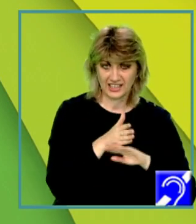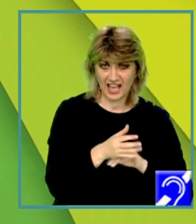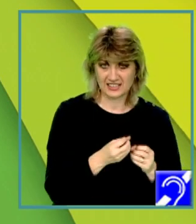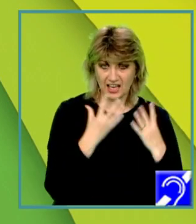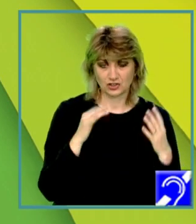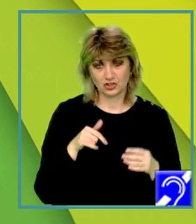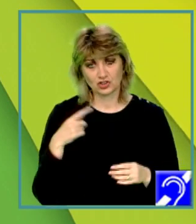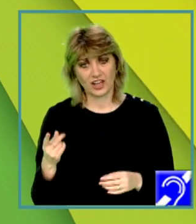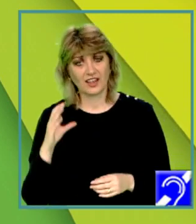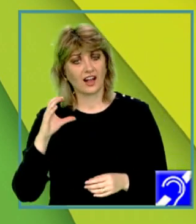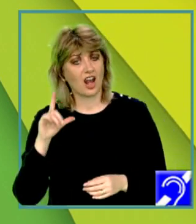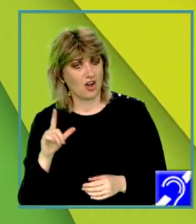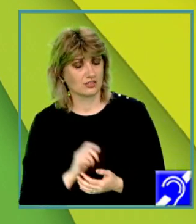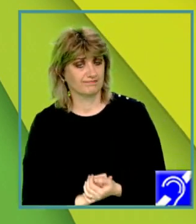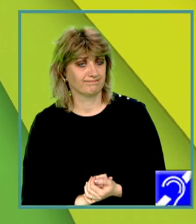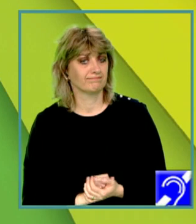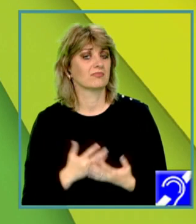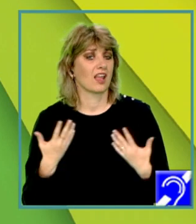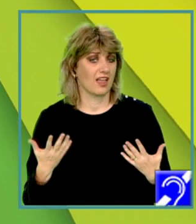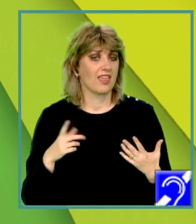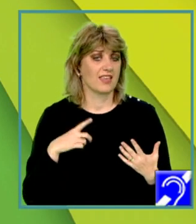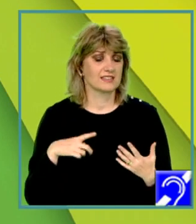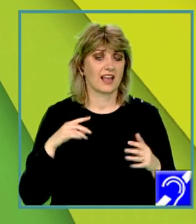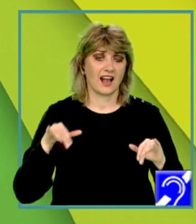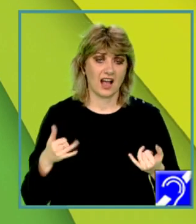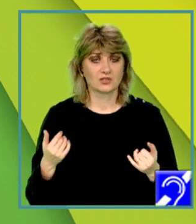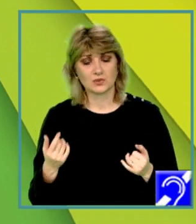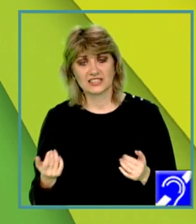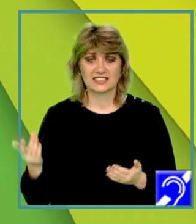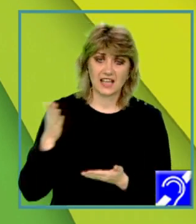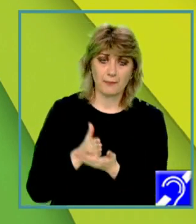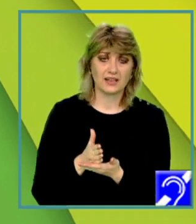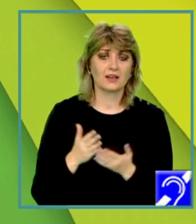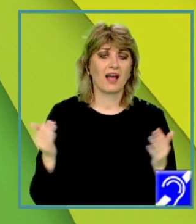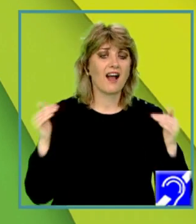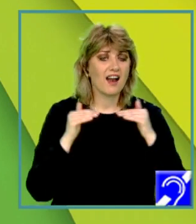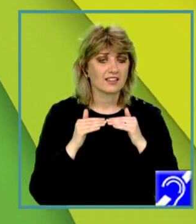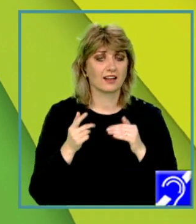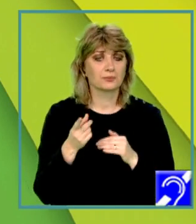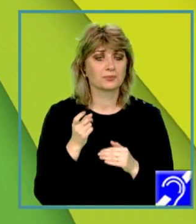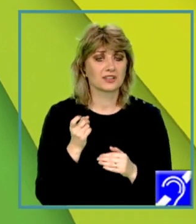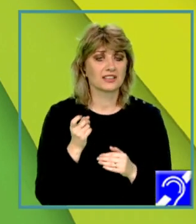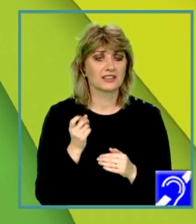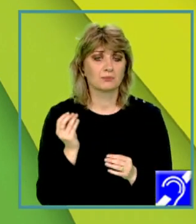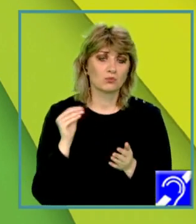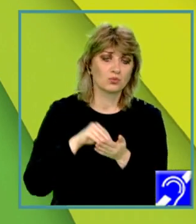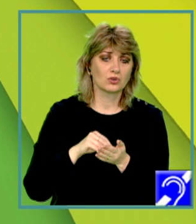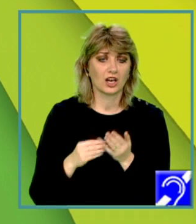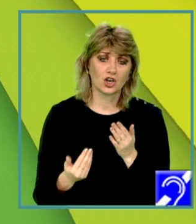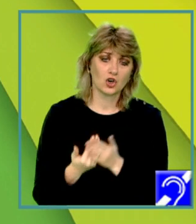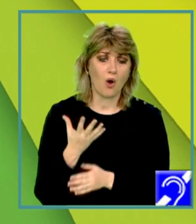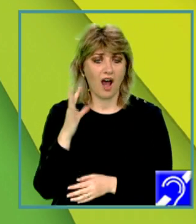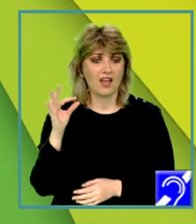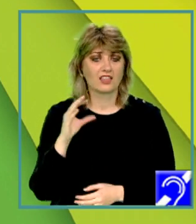cei de clor easter cazul să restabilim egalitatea prin punerea unui nou